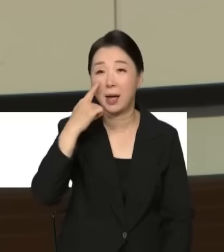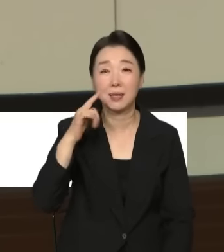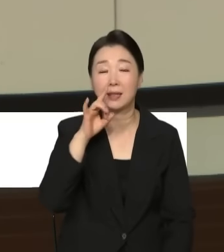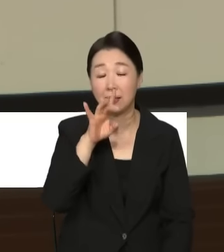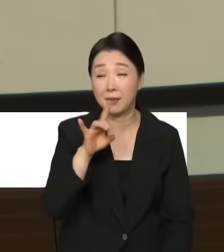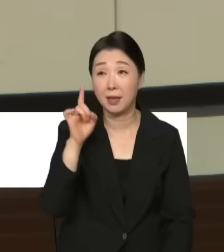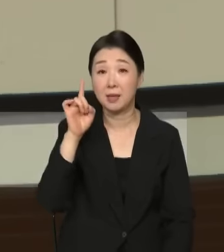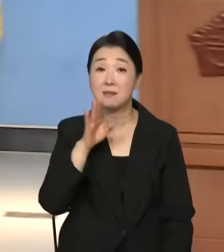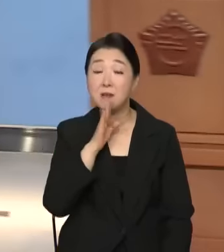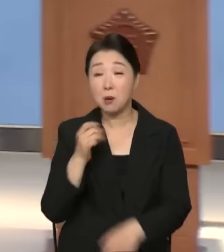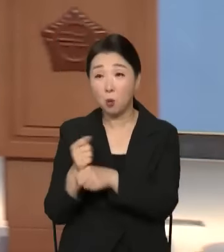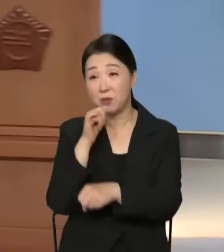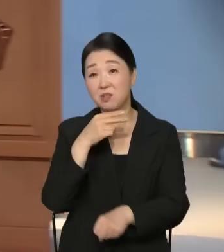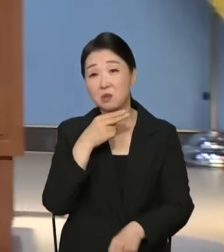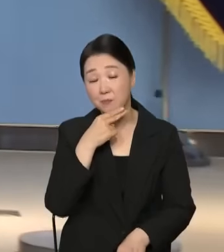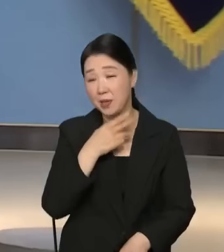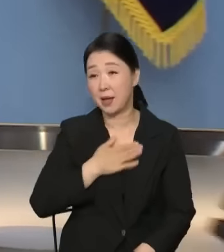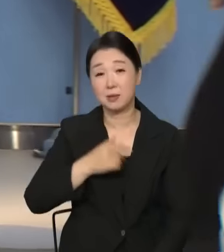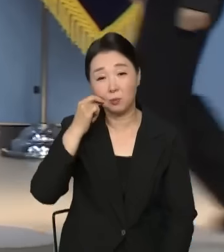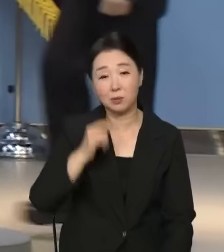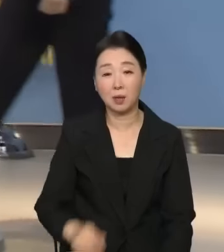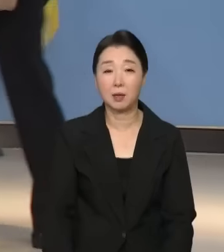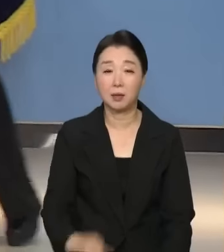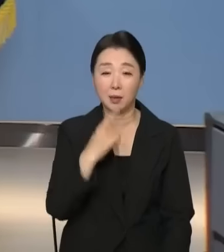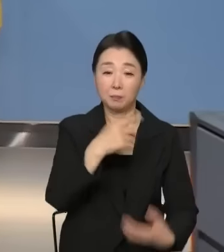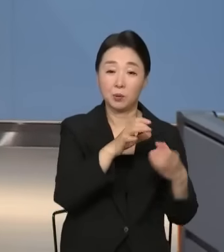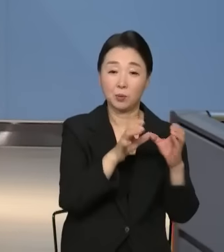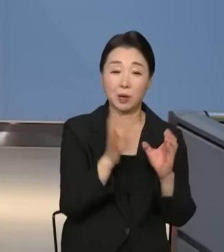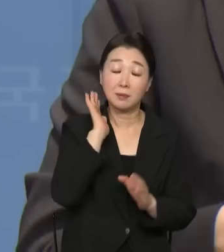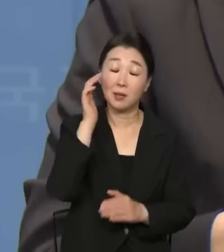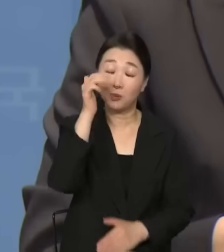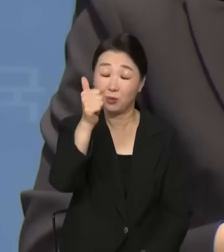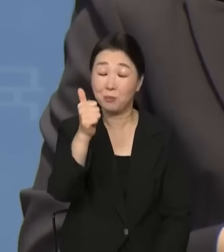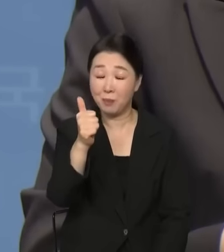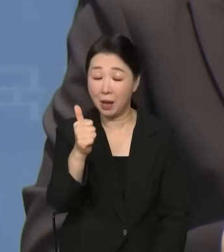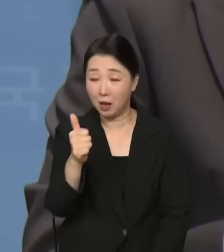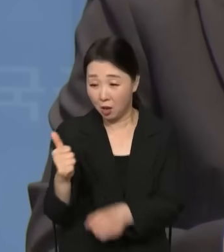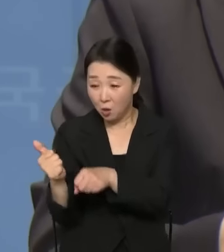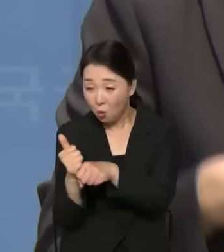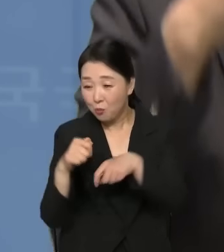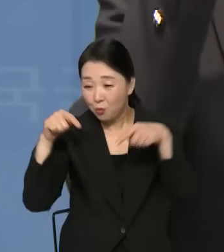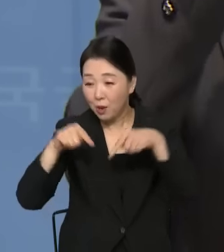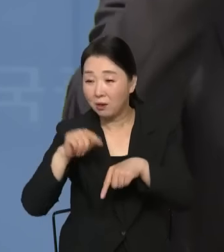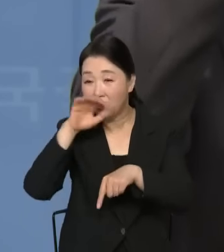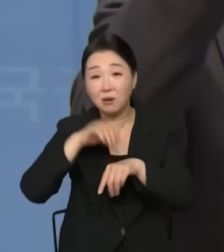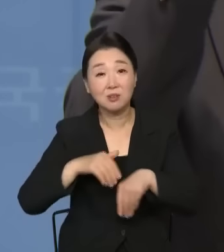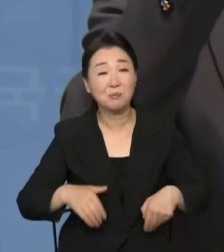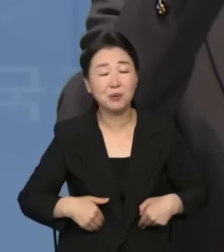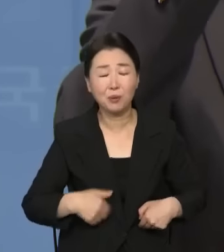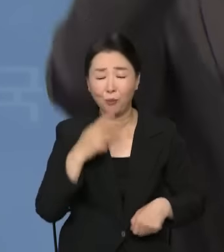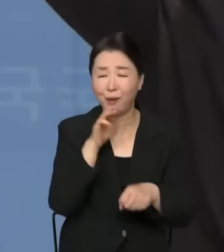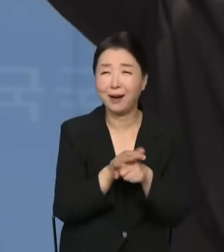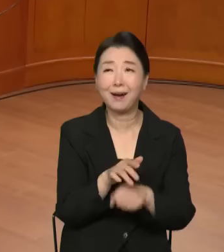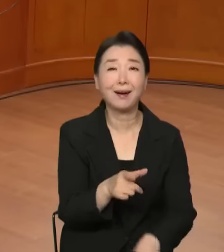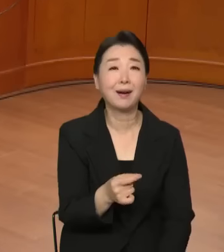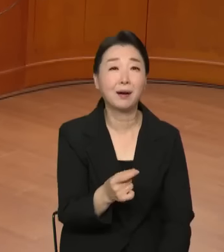없다고 밝혔습니다. 민주당은 정상 간 골프 외교가 연습까지 필요한 문제냐며 황당한 변명이라고